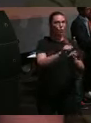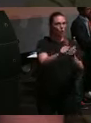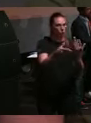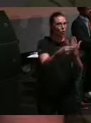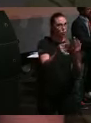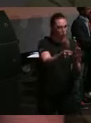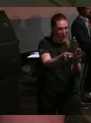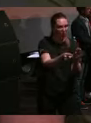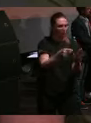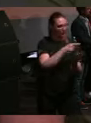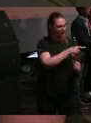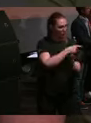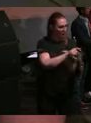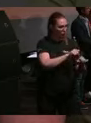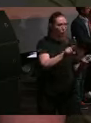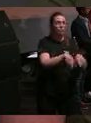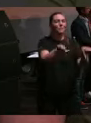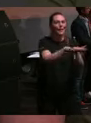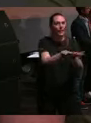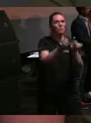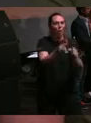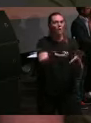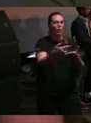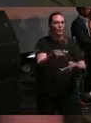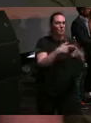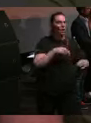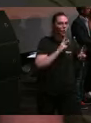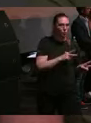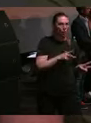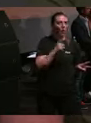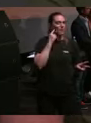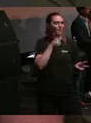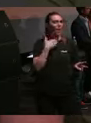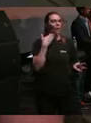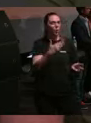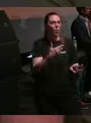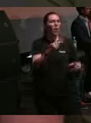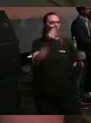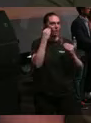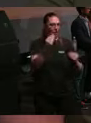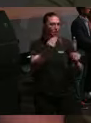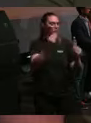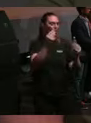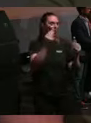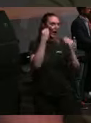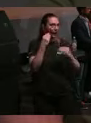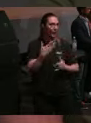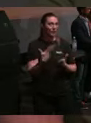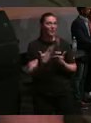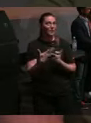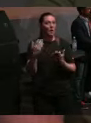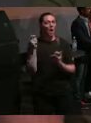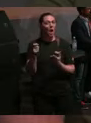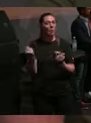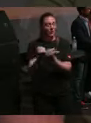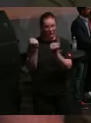som legger til rette for det, får noe igjen. Og jeg mener at vi har også gode erfaringer man kan dra lærdom av. Eksempelvis Hammerfest, som jeg